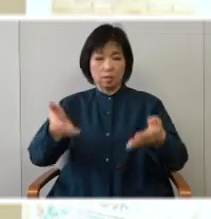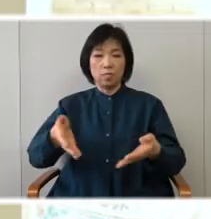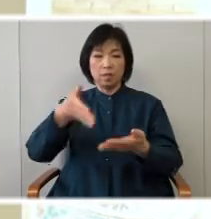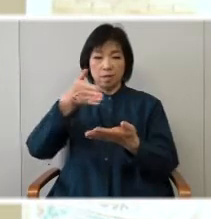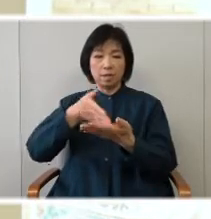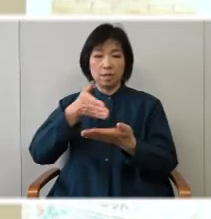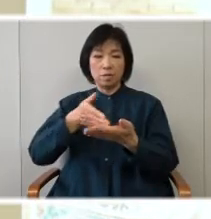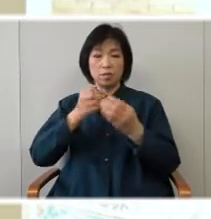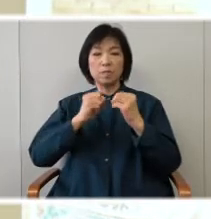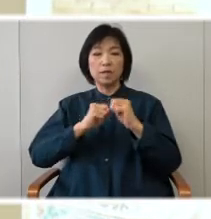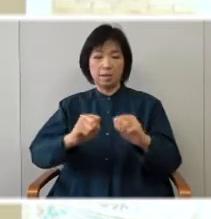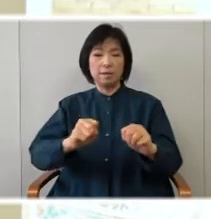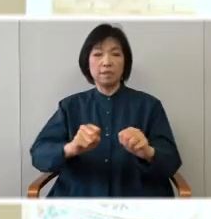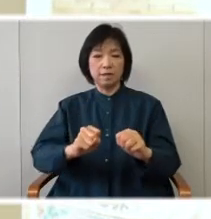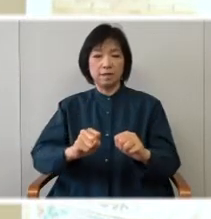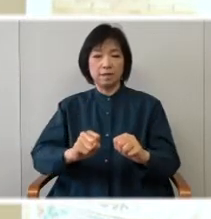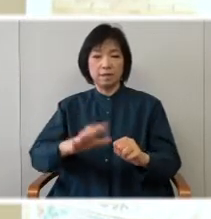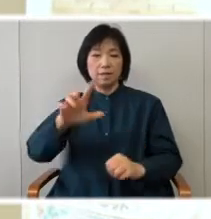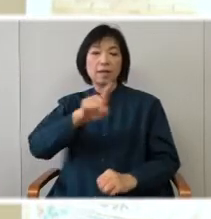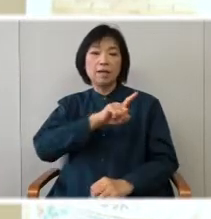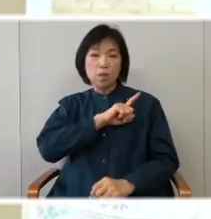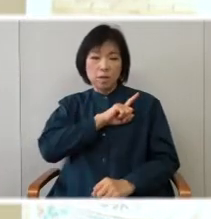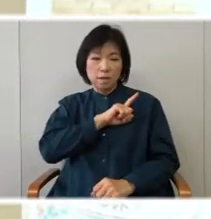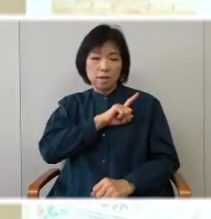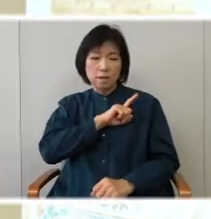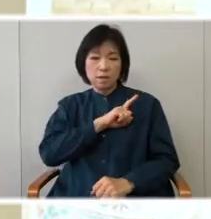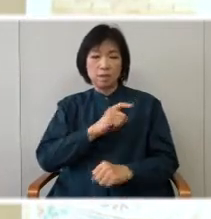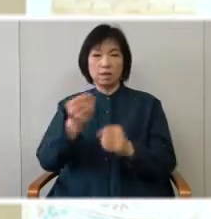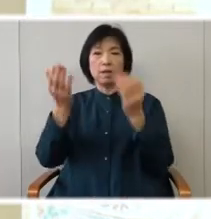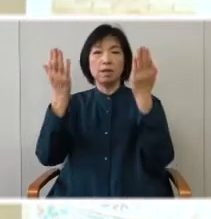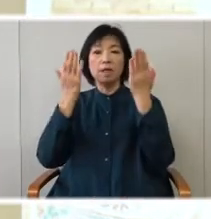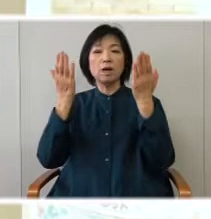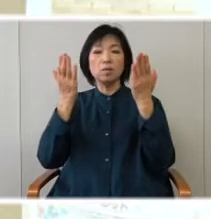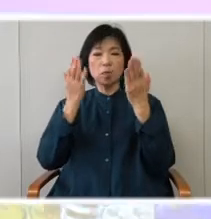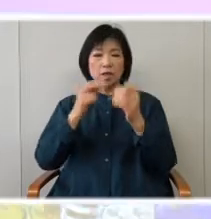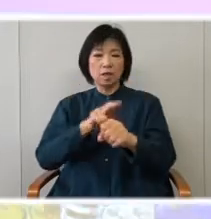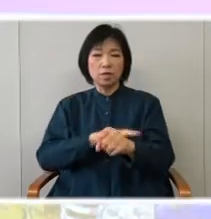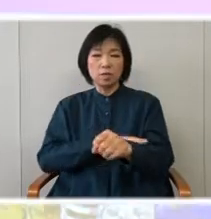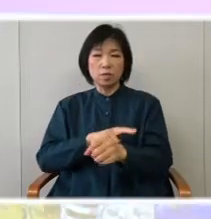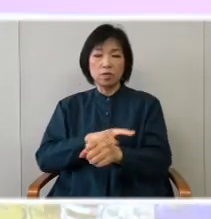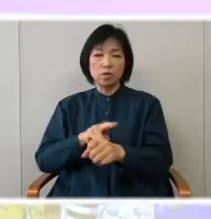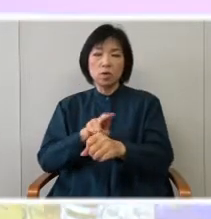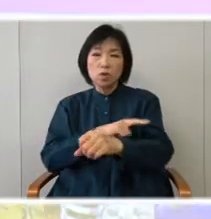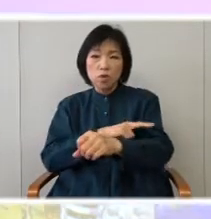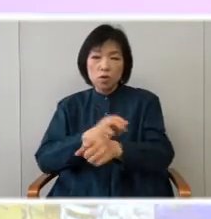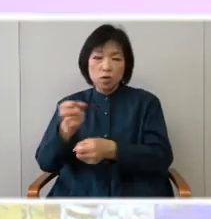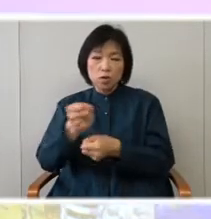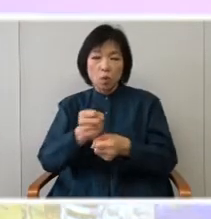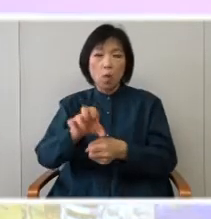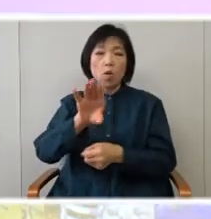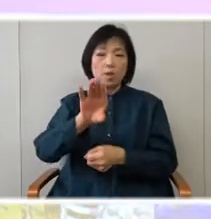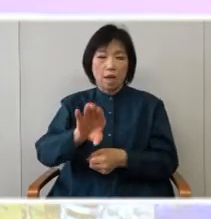。まず最初にあの学校に消防車、また